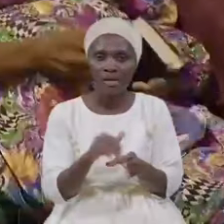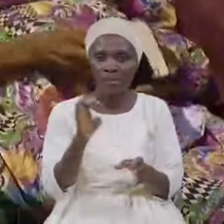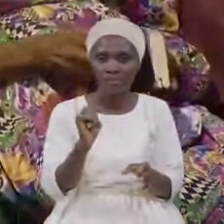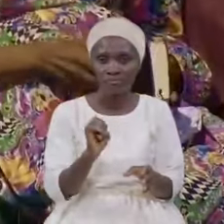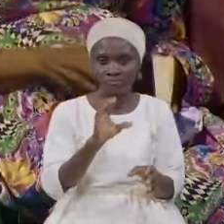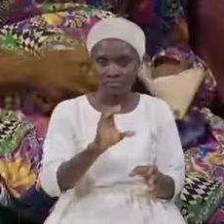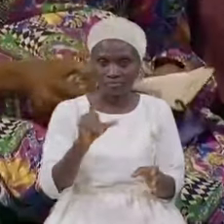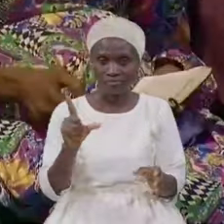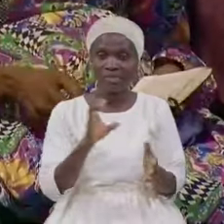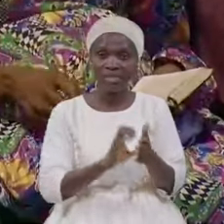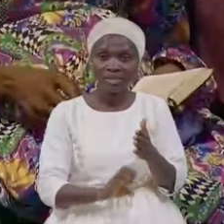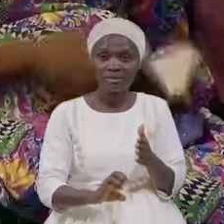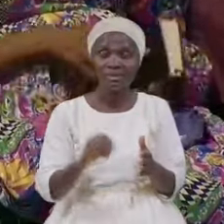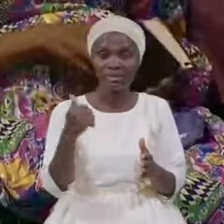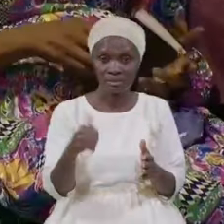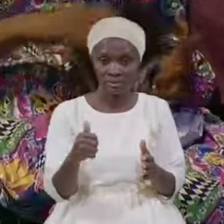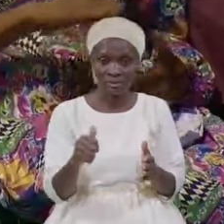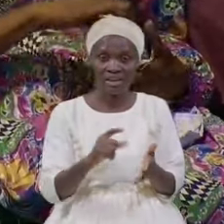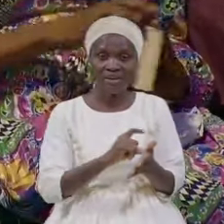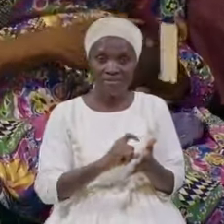du verset 3.